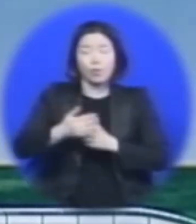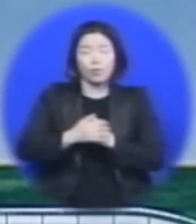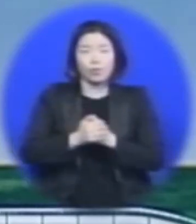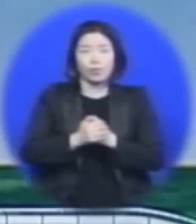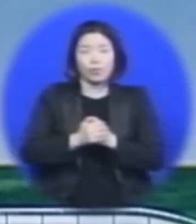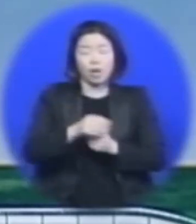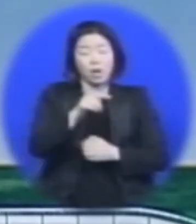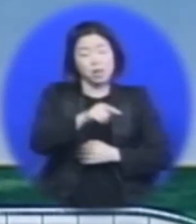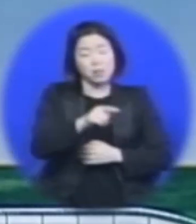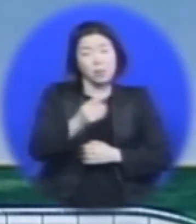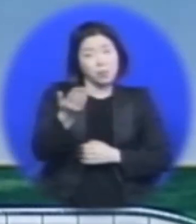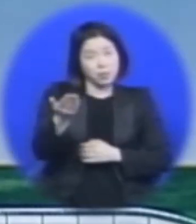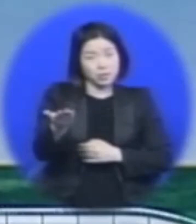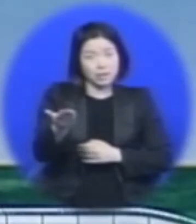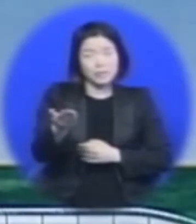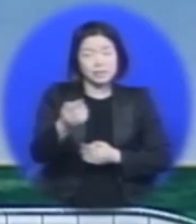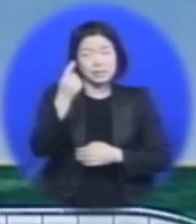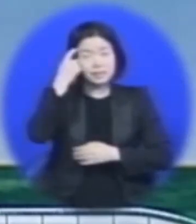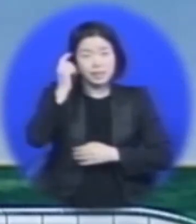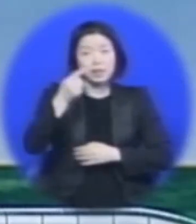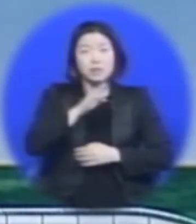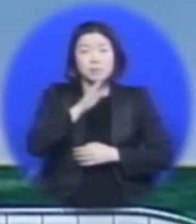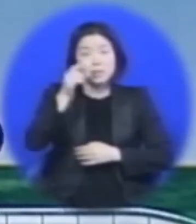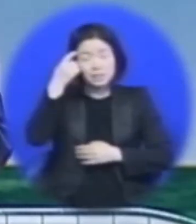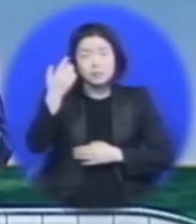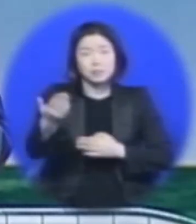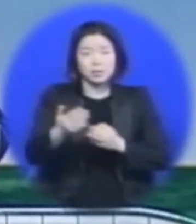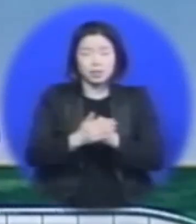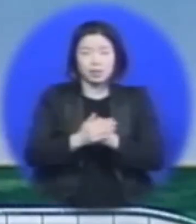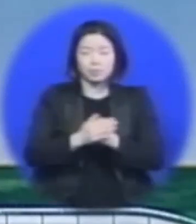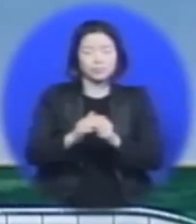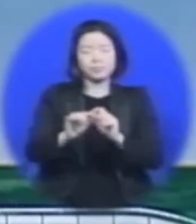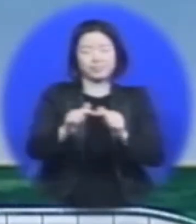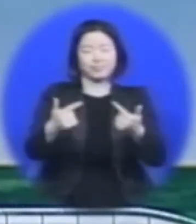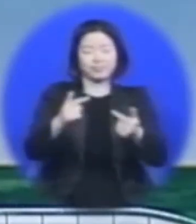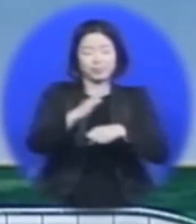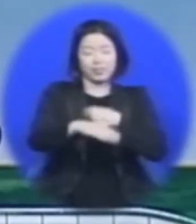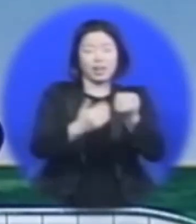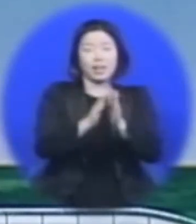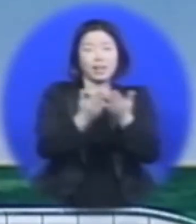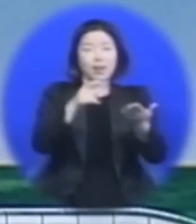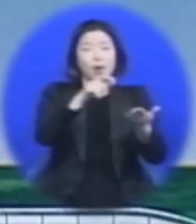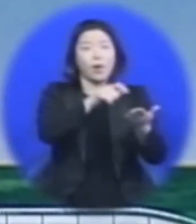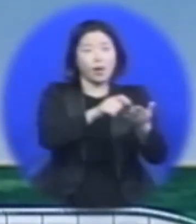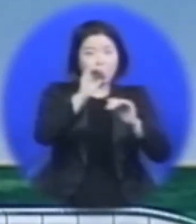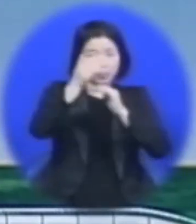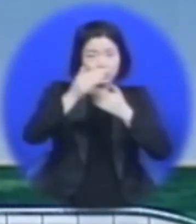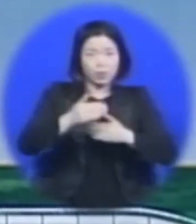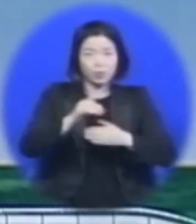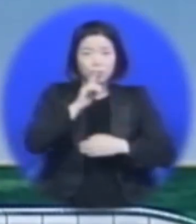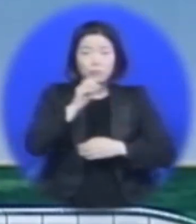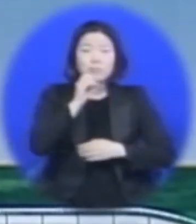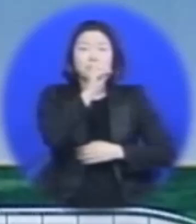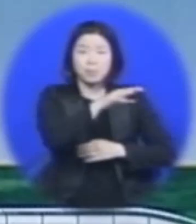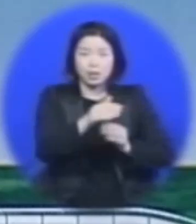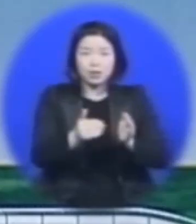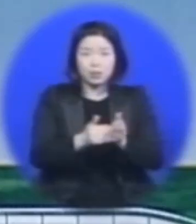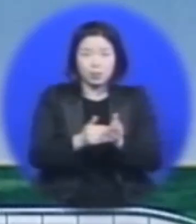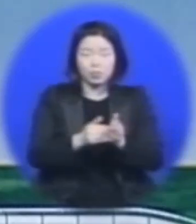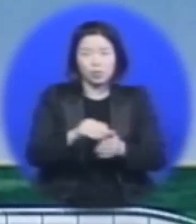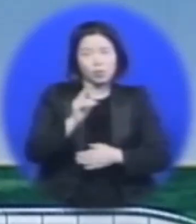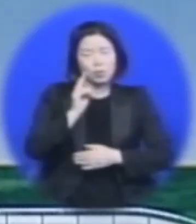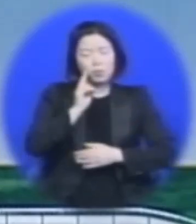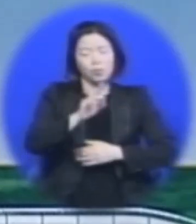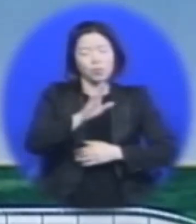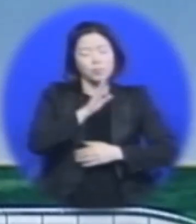이것이 당신 생각이냐고 그게 아니고 성경에 있는 내용이라고 이야기를 해 줬더니 너무나